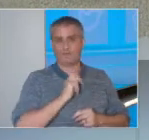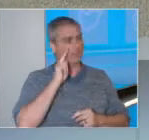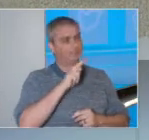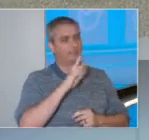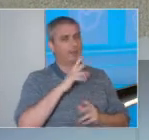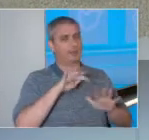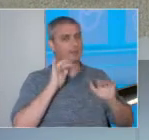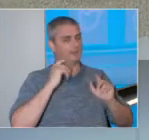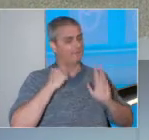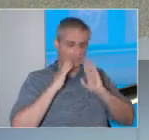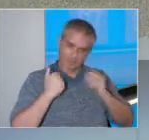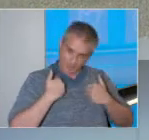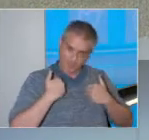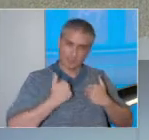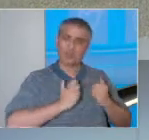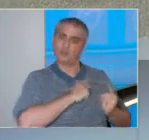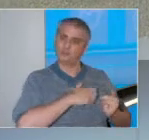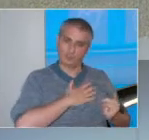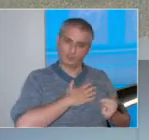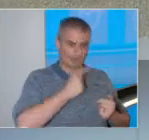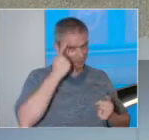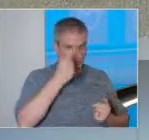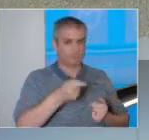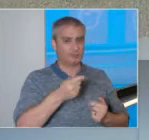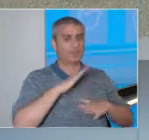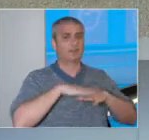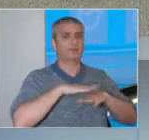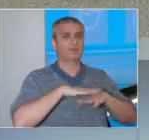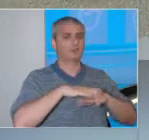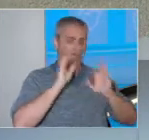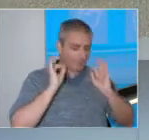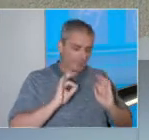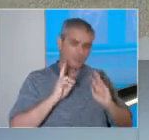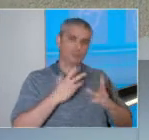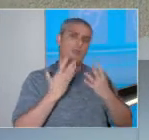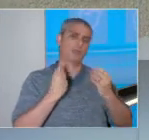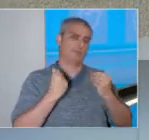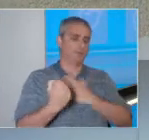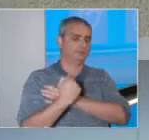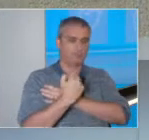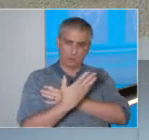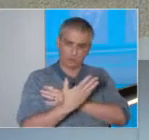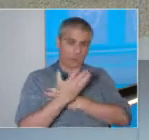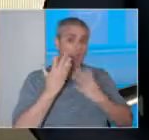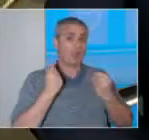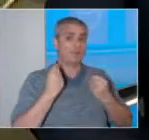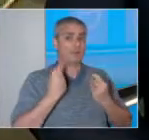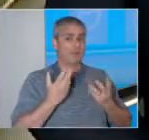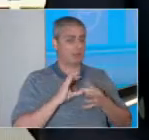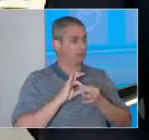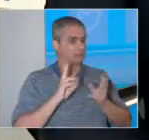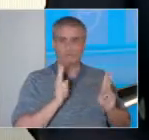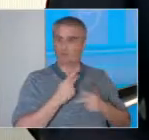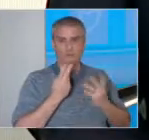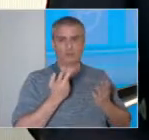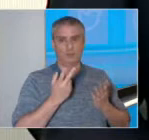מסתכל מהיציע, ותאמין לי, כראש עיר, אתה יודע, זה תפקיד שאתה באמת, יש לך הרבה מאוד סמכויות. ברור. יש לך הרבה קשר, אבל אי